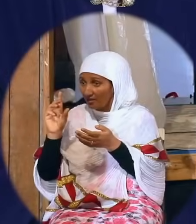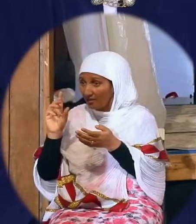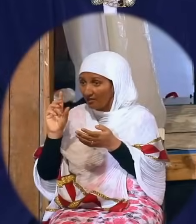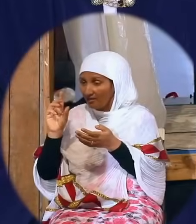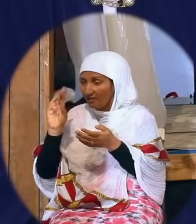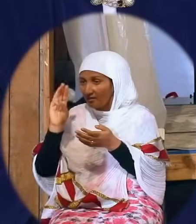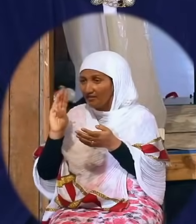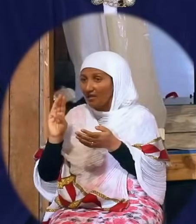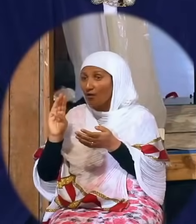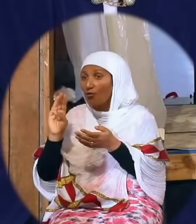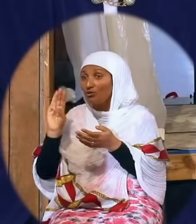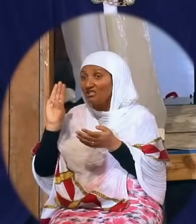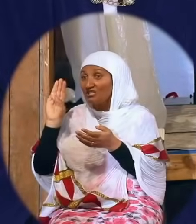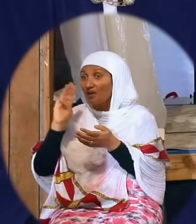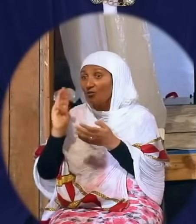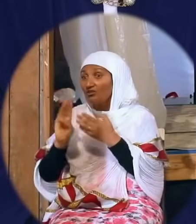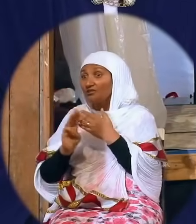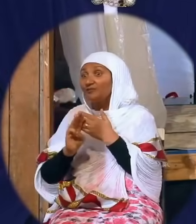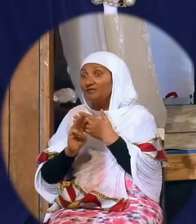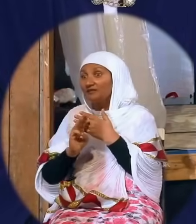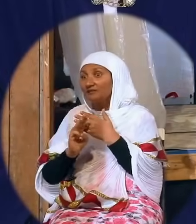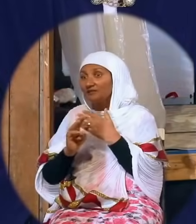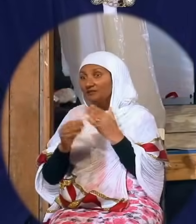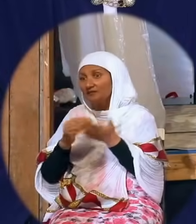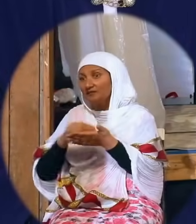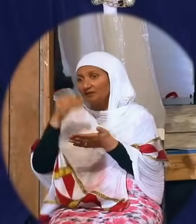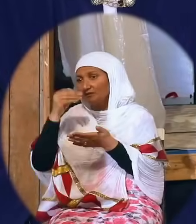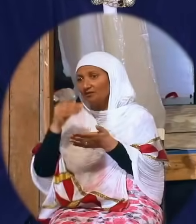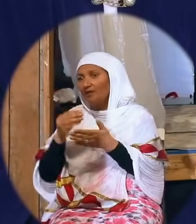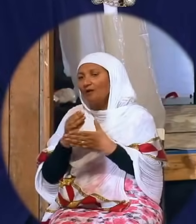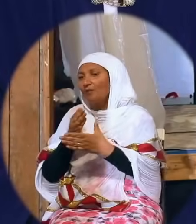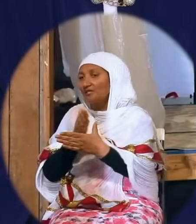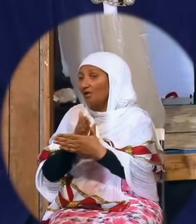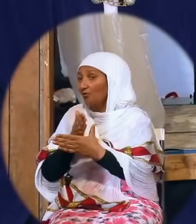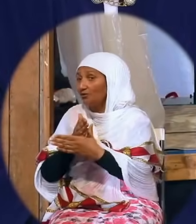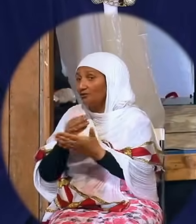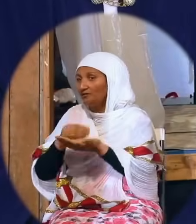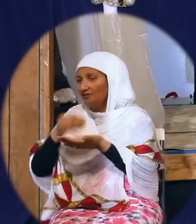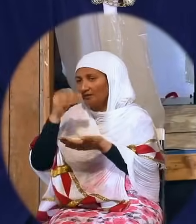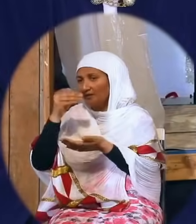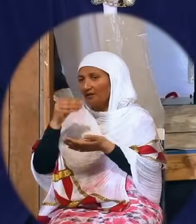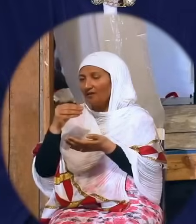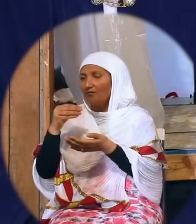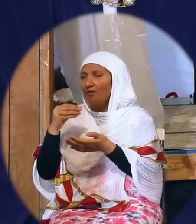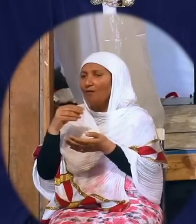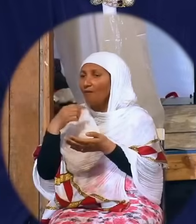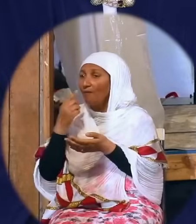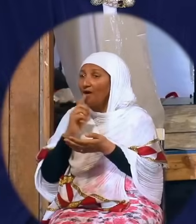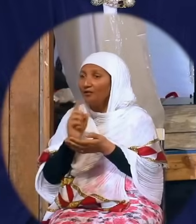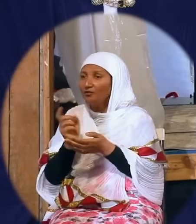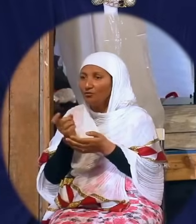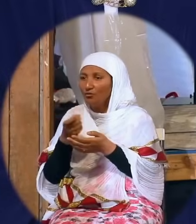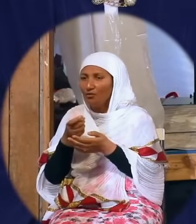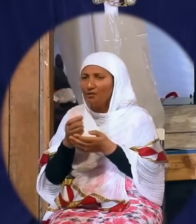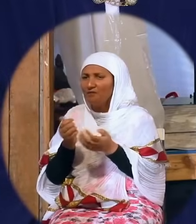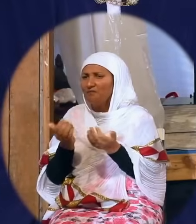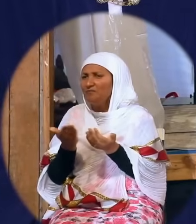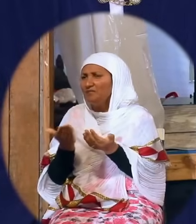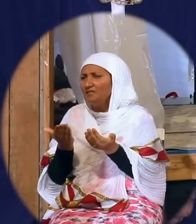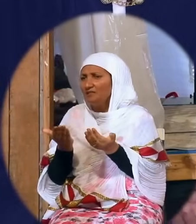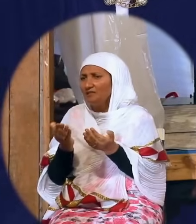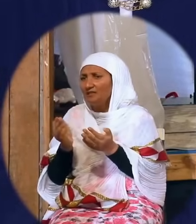ንባም እንጨምርበታለን ያ ያ ድል ያለው ሰው ካልሆነ በቀር እንዴት ያውቃል ማን ነው እንዴት ምን እድል